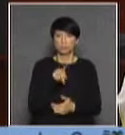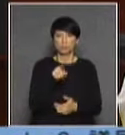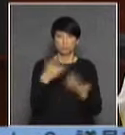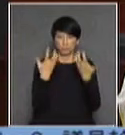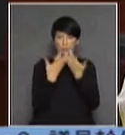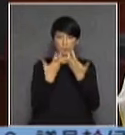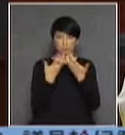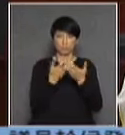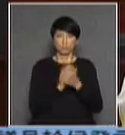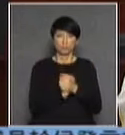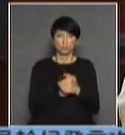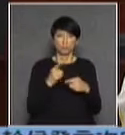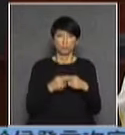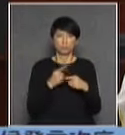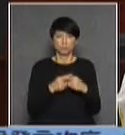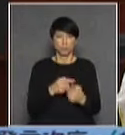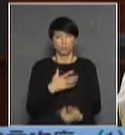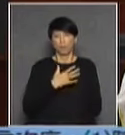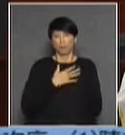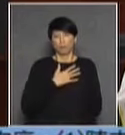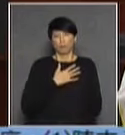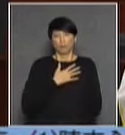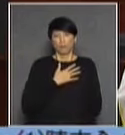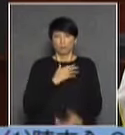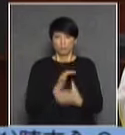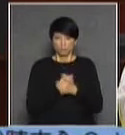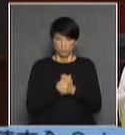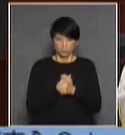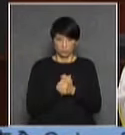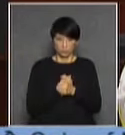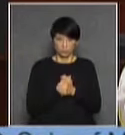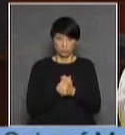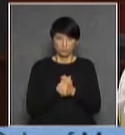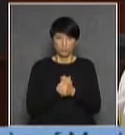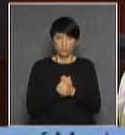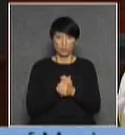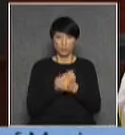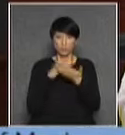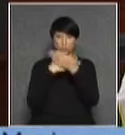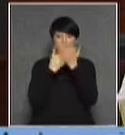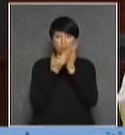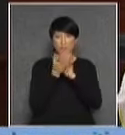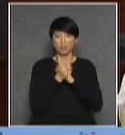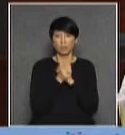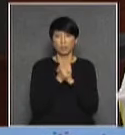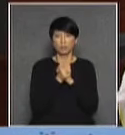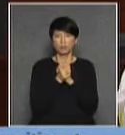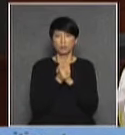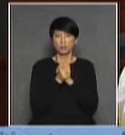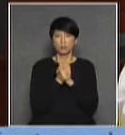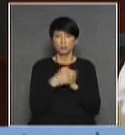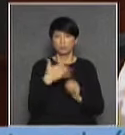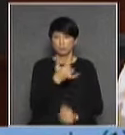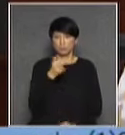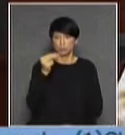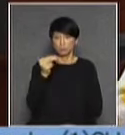係其實就即係好驚人嘅，主席啊！6-7隻貓狗 ，sorry， 2000多隻啊，咁啊，16-7隻貓狗咧係被毀滅